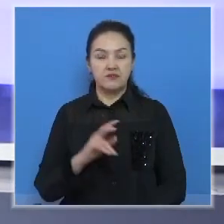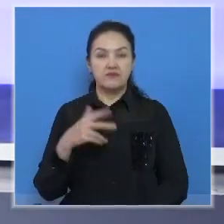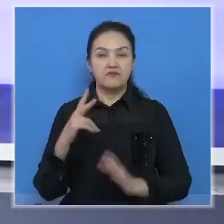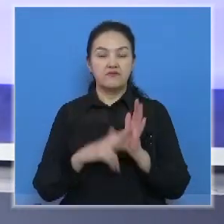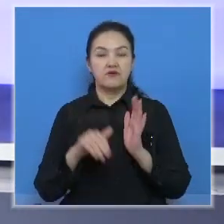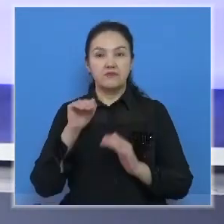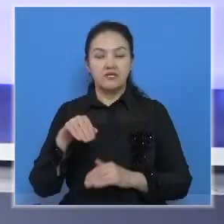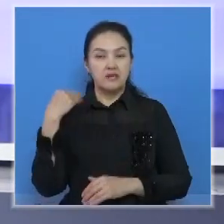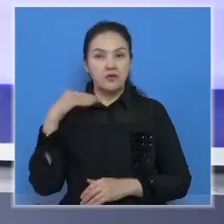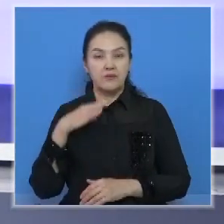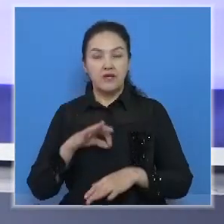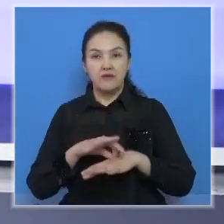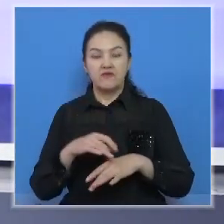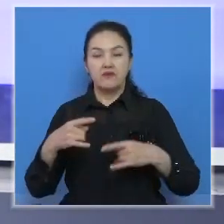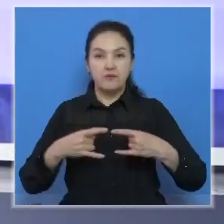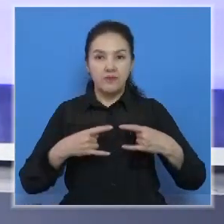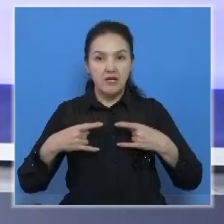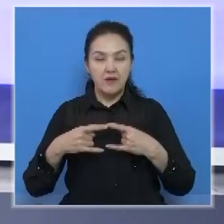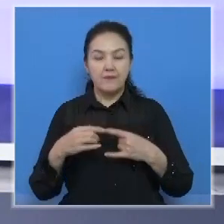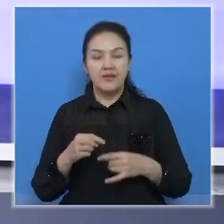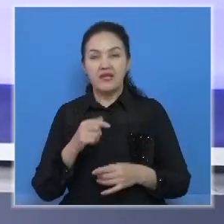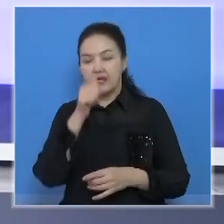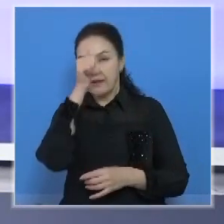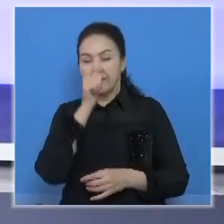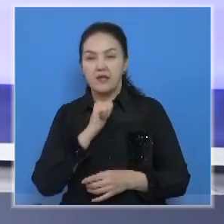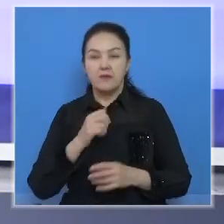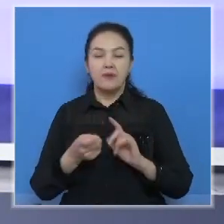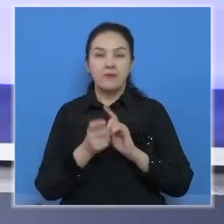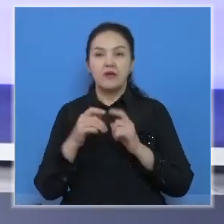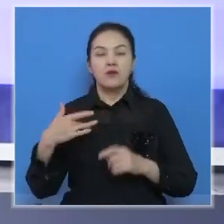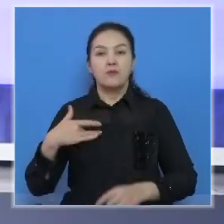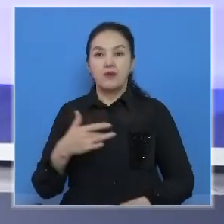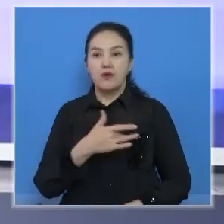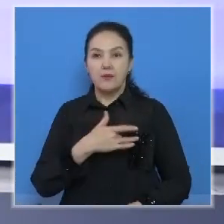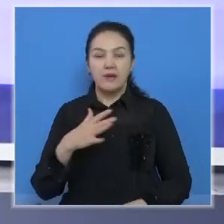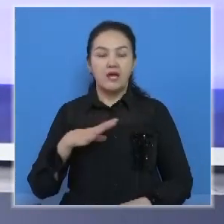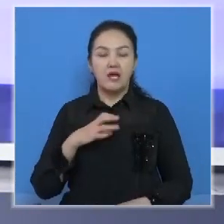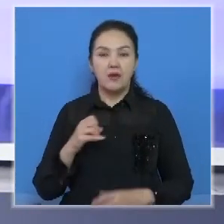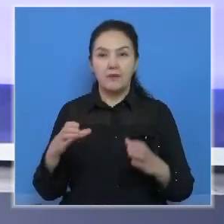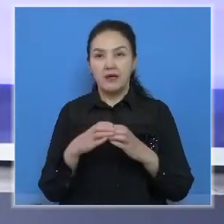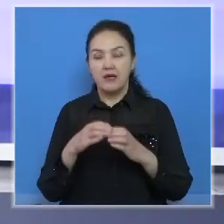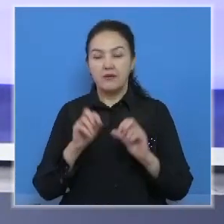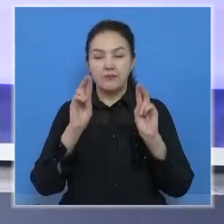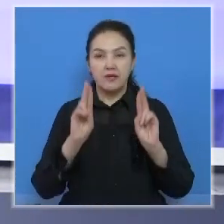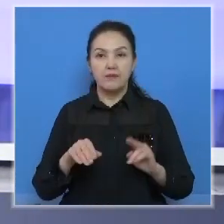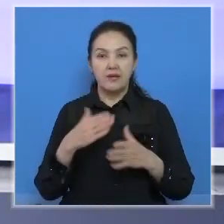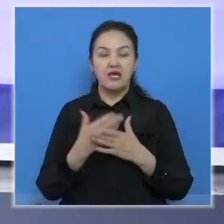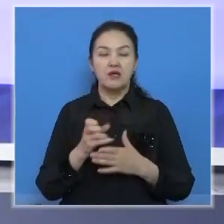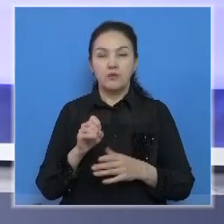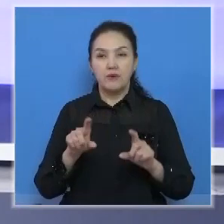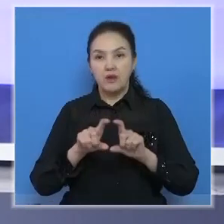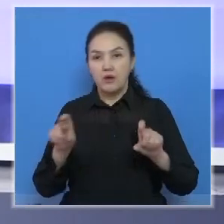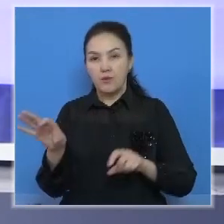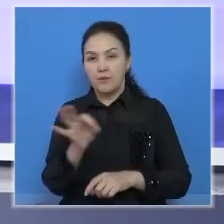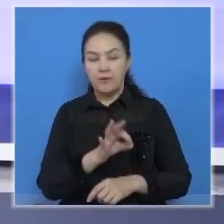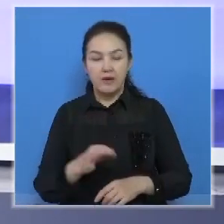280 тысяч актюбинцев пройдут флюорографию в рамках месячника по борьбе с туберкулезом. Инициаторы масштабной акции – специалисты профильного стационара